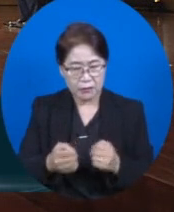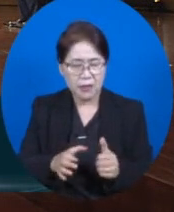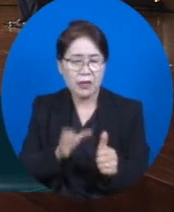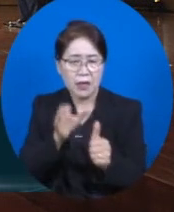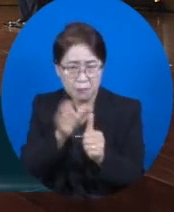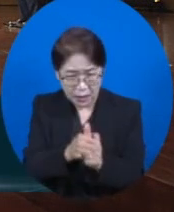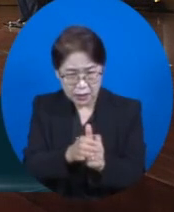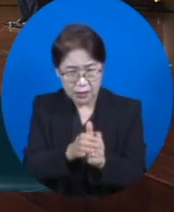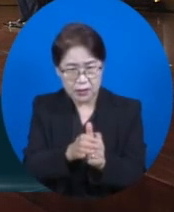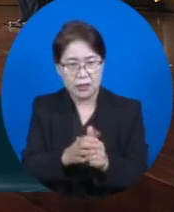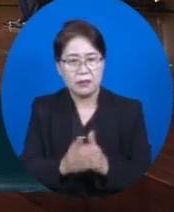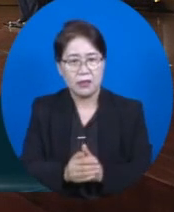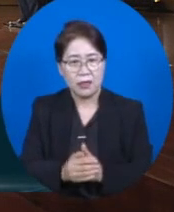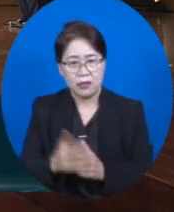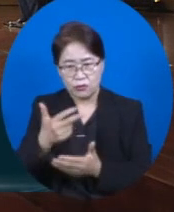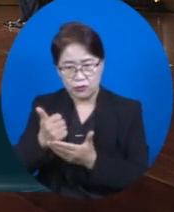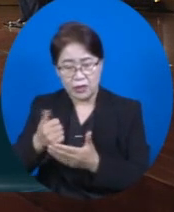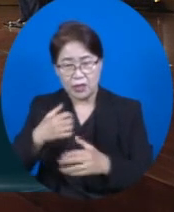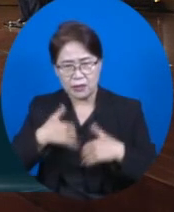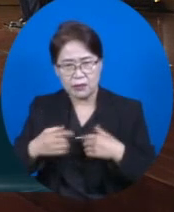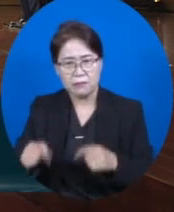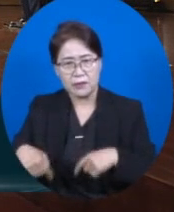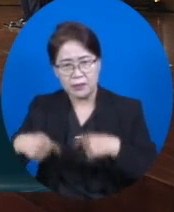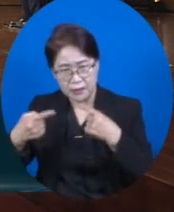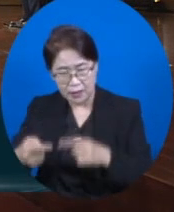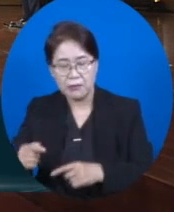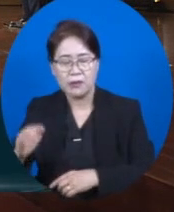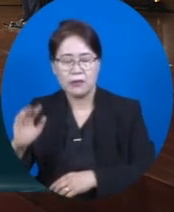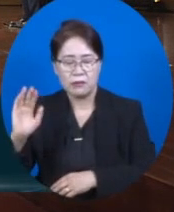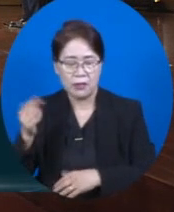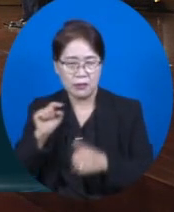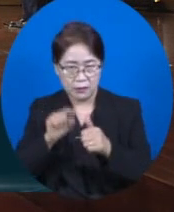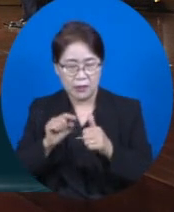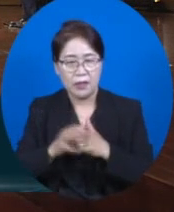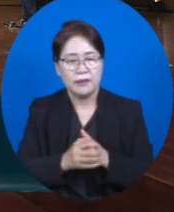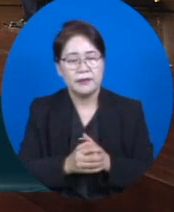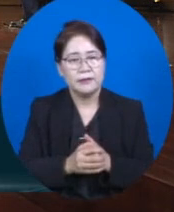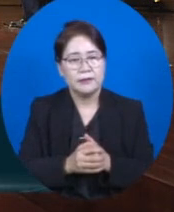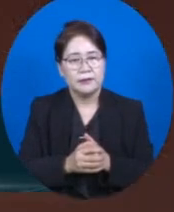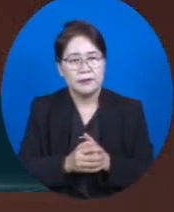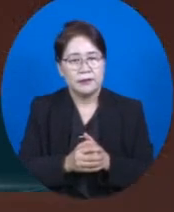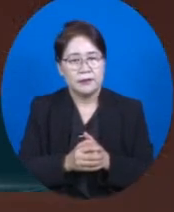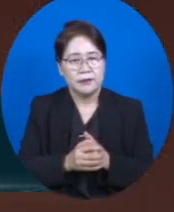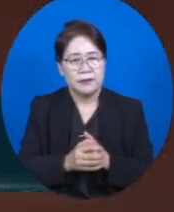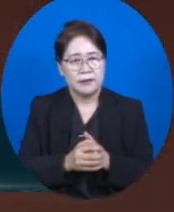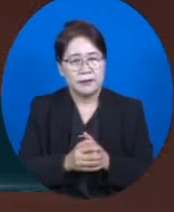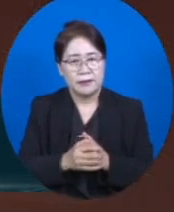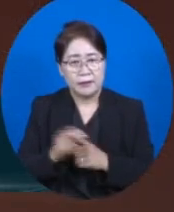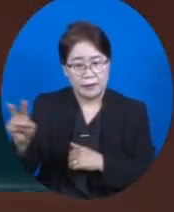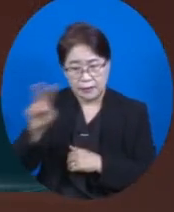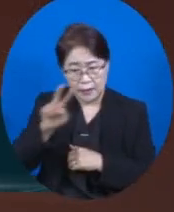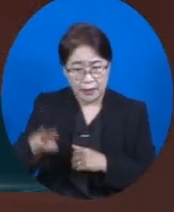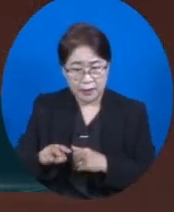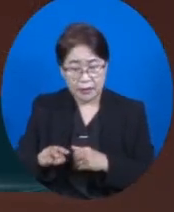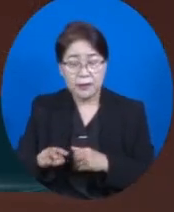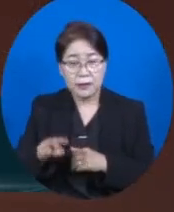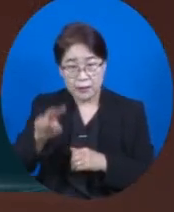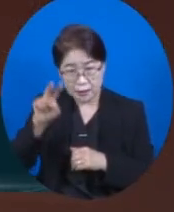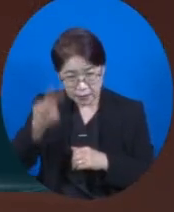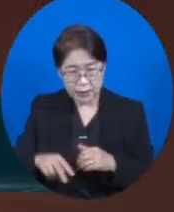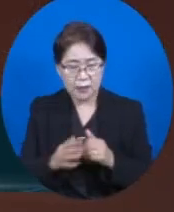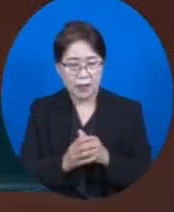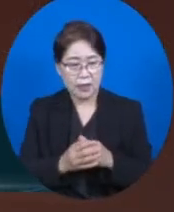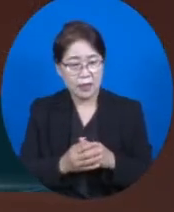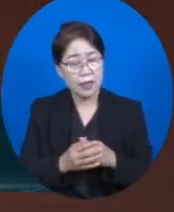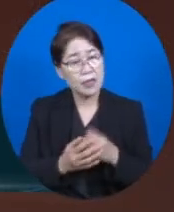내게 맡기리니 내 주인의 즐거움에 참여할지어다 여러분이 달란트의 비유를 보게 되면 주인은